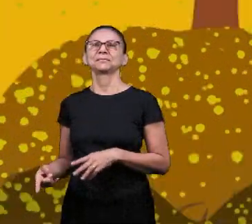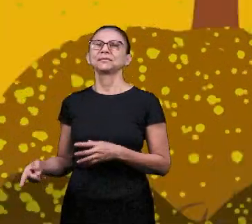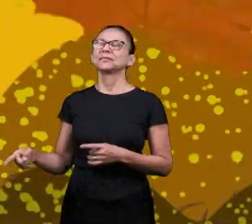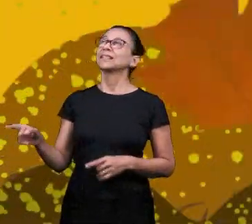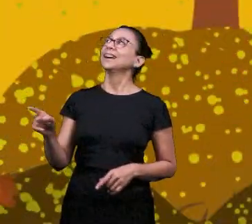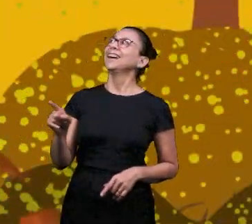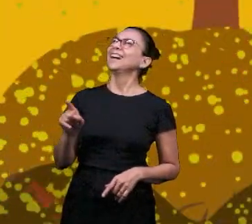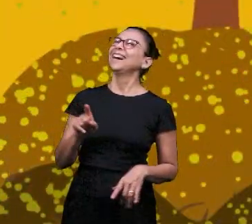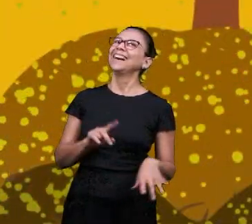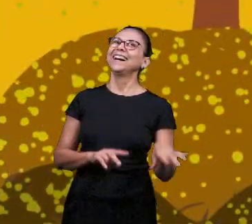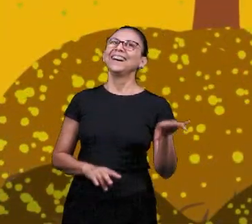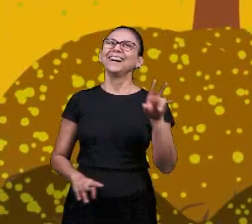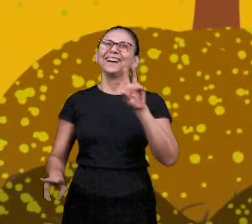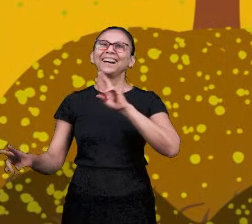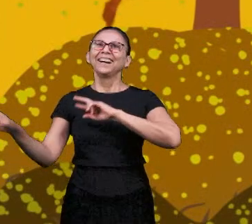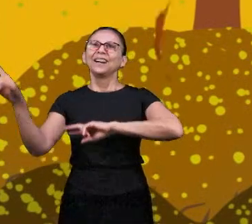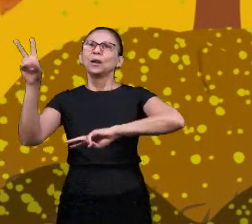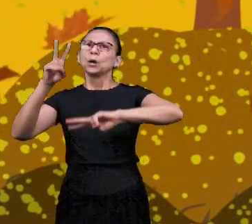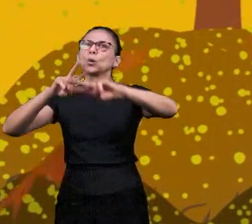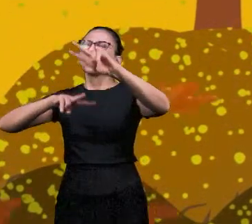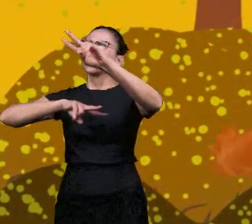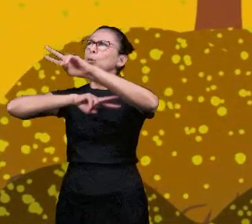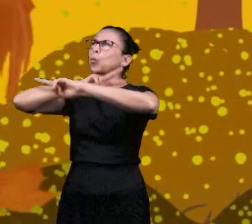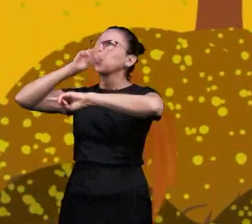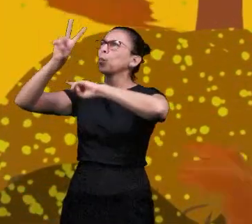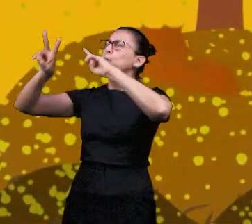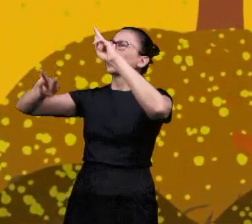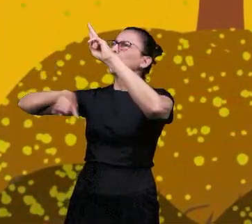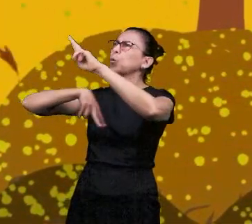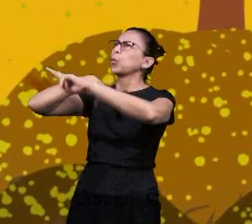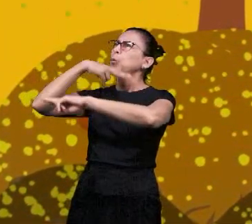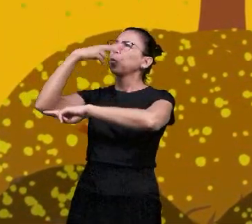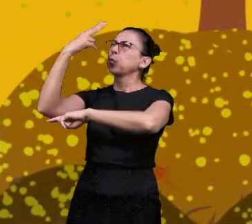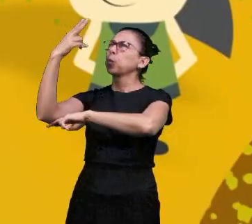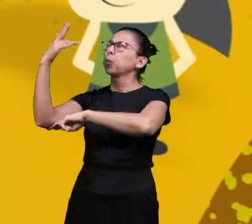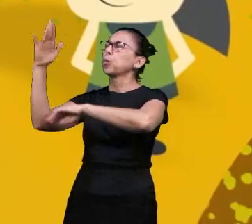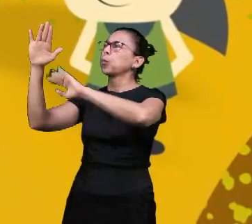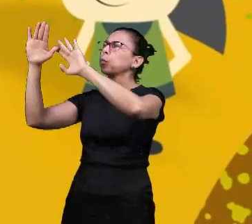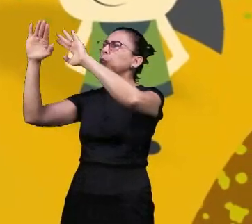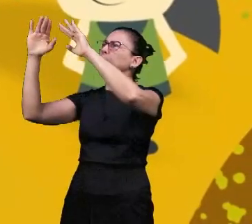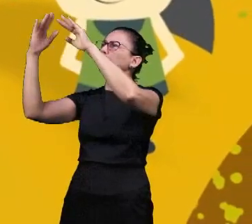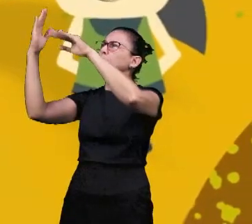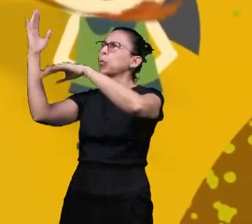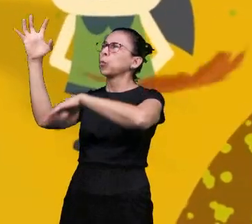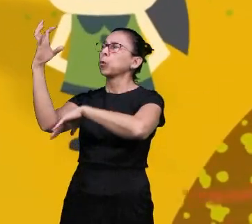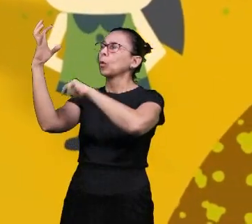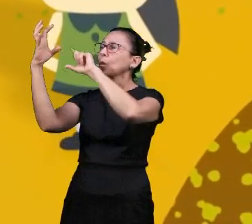Como uma folha verde,